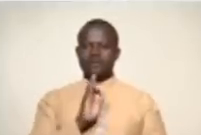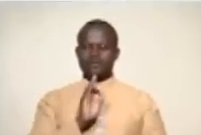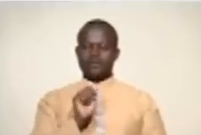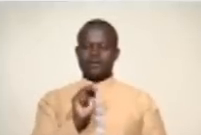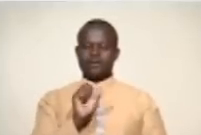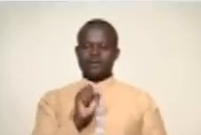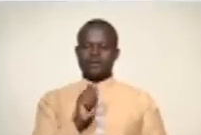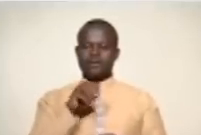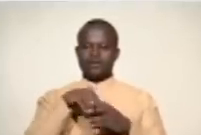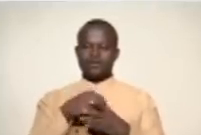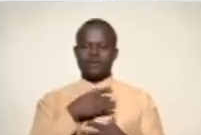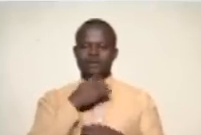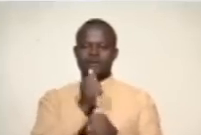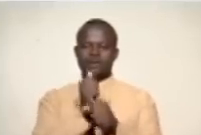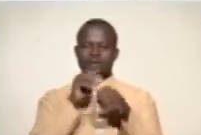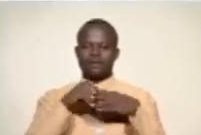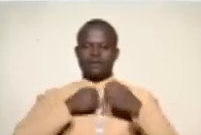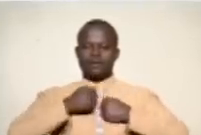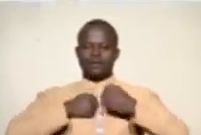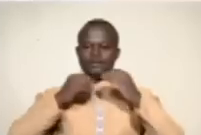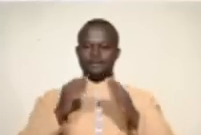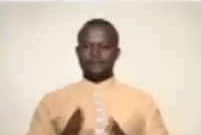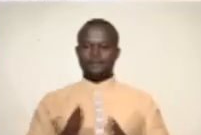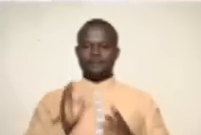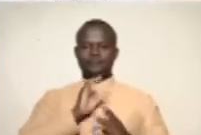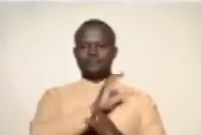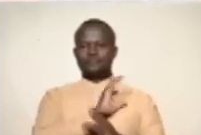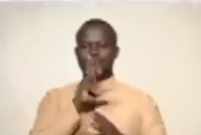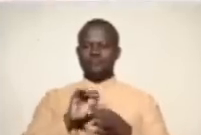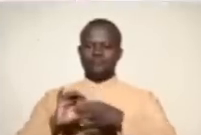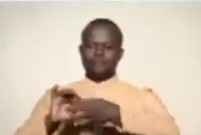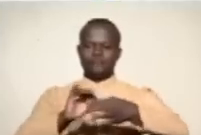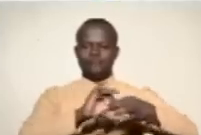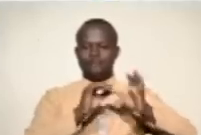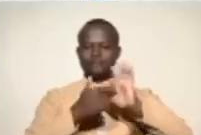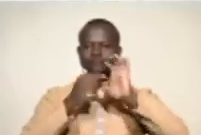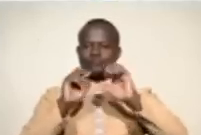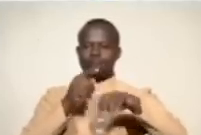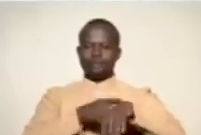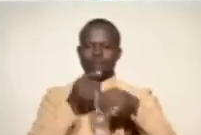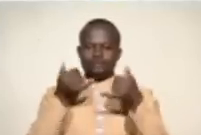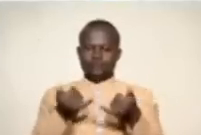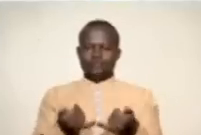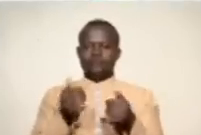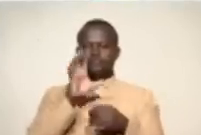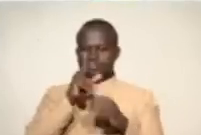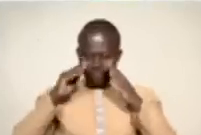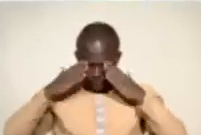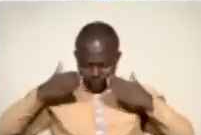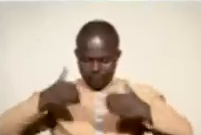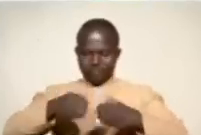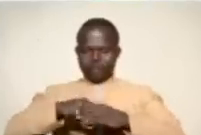Touadera uri mu ruzinduko rw'akazi mu Rwanda naho komisiyo y'umuryango wa Afrika y'inzu umwe yagaragaje ko igihe kigeze ngo Afrika ishyire imbaraga